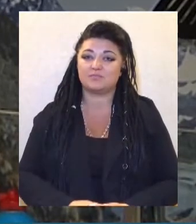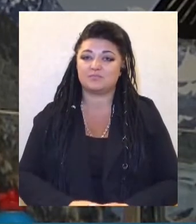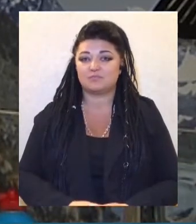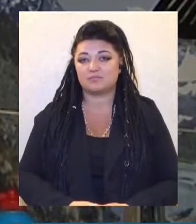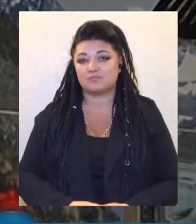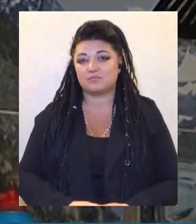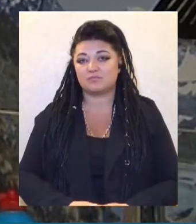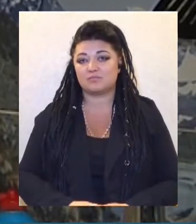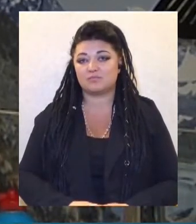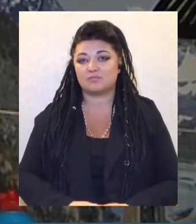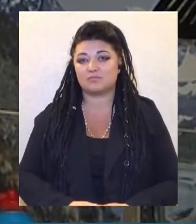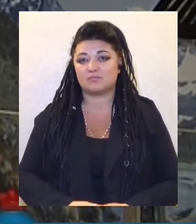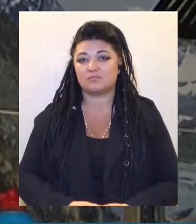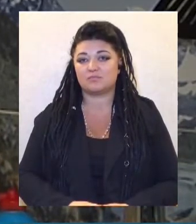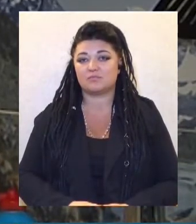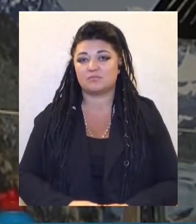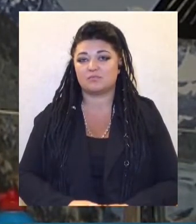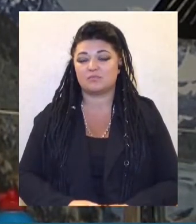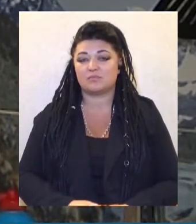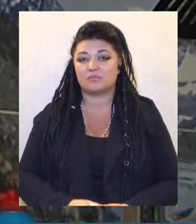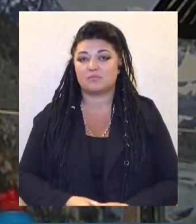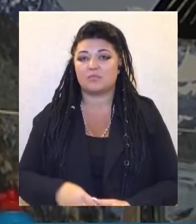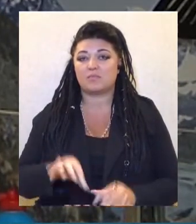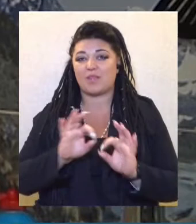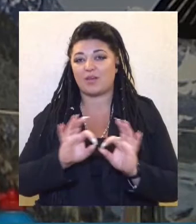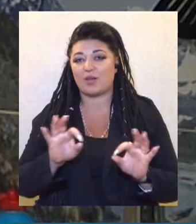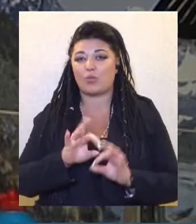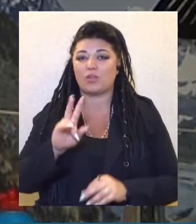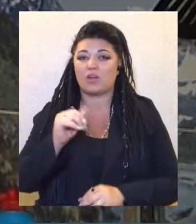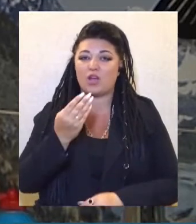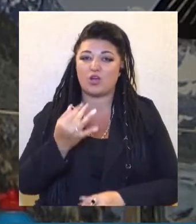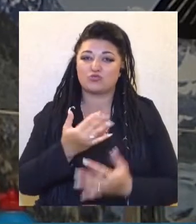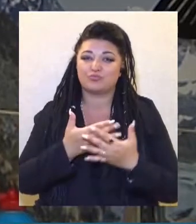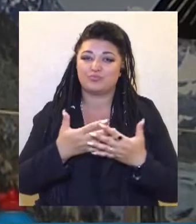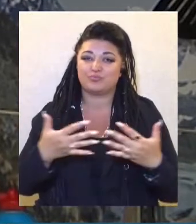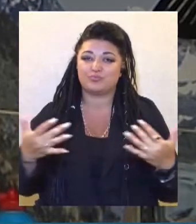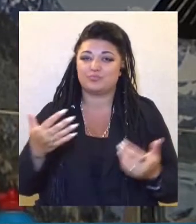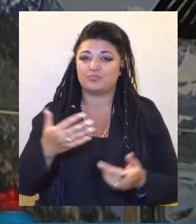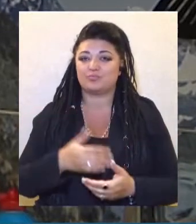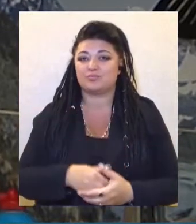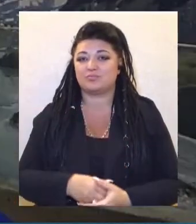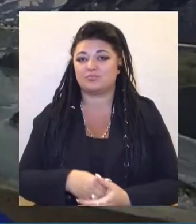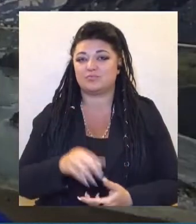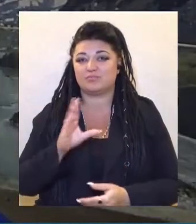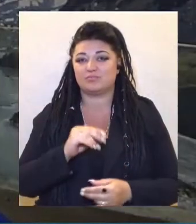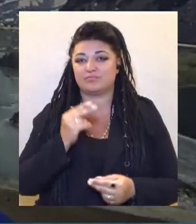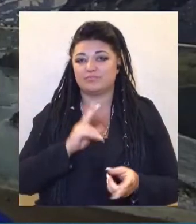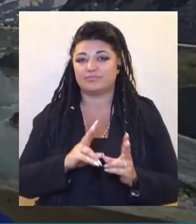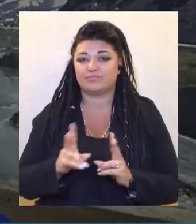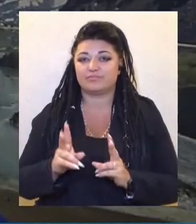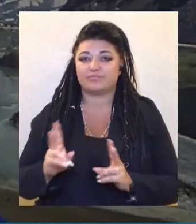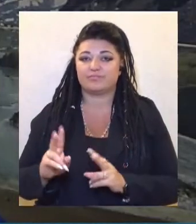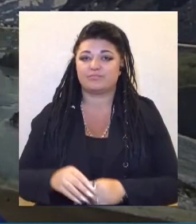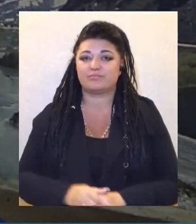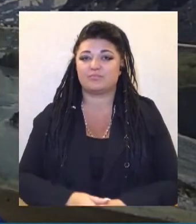На вечері теж каші, і макарони, каші бувають. Ну, коротше, різнообразие делаю. Мені поки